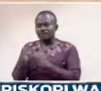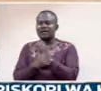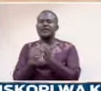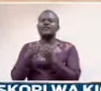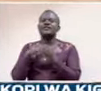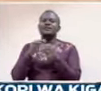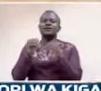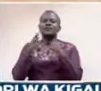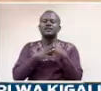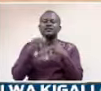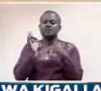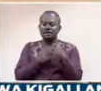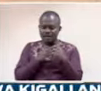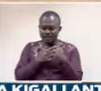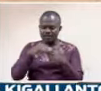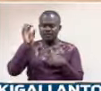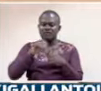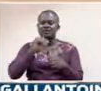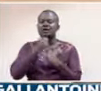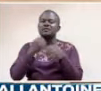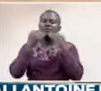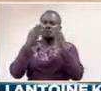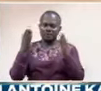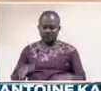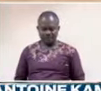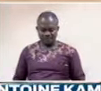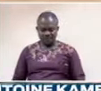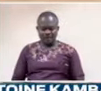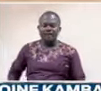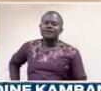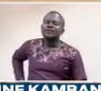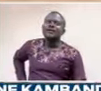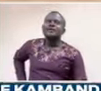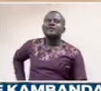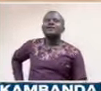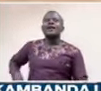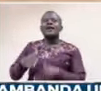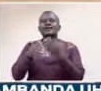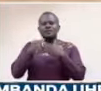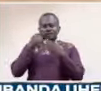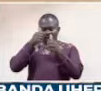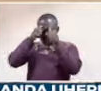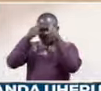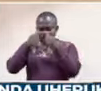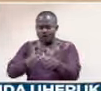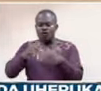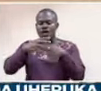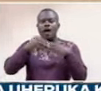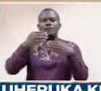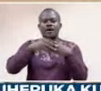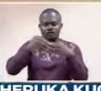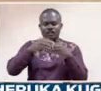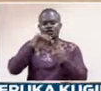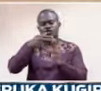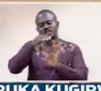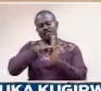amanota 98% we nta kazi baramuha. Kandi twari amaze kwishyiramo yuko bazagendera he, bazagendera kuri liste